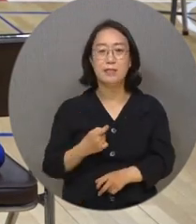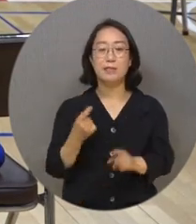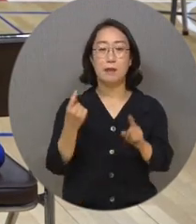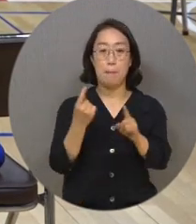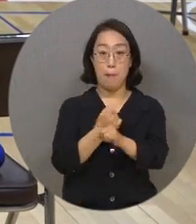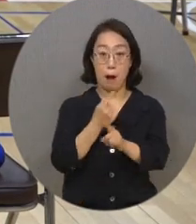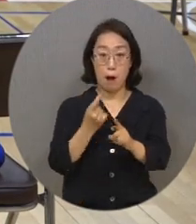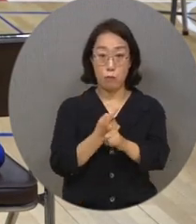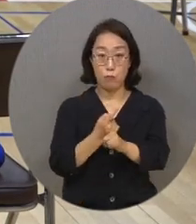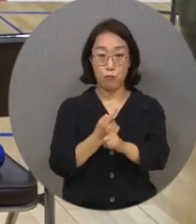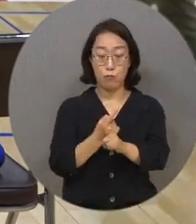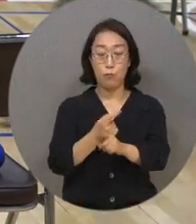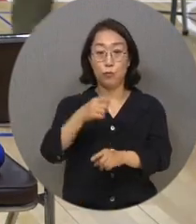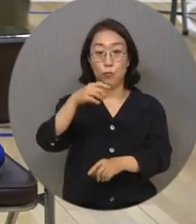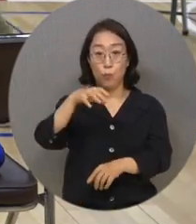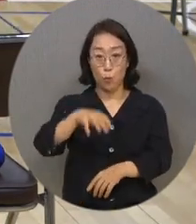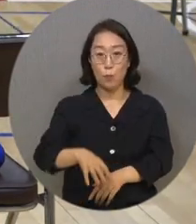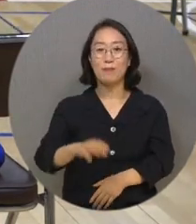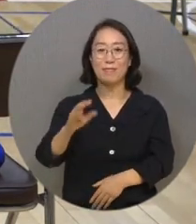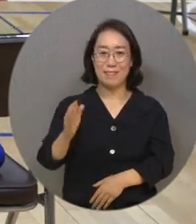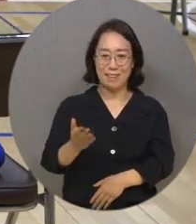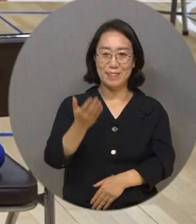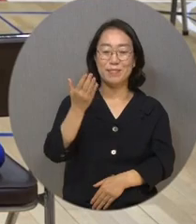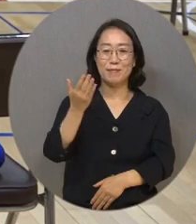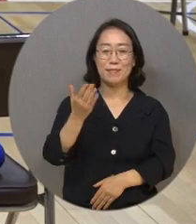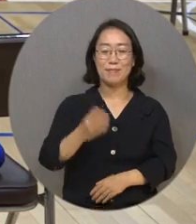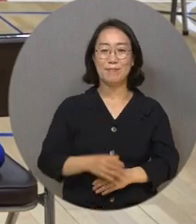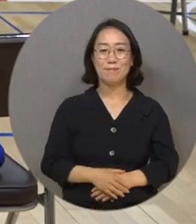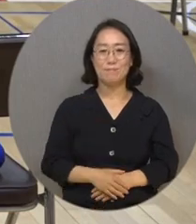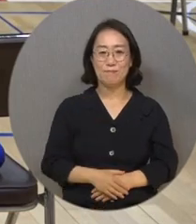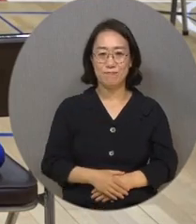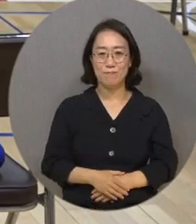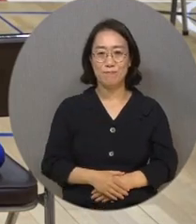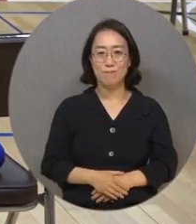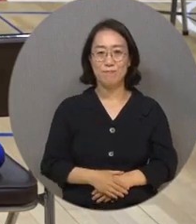하나의 인식 전환의 계기가 되었습니다. 복지TV 경기방송 정은선입니다.